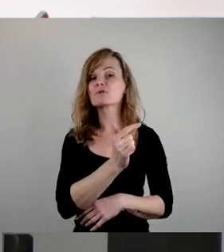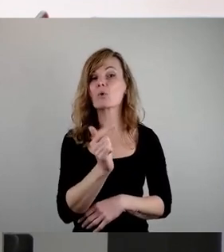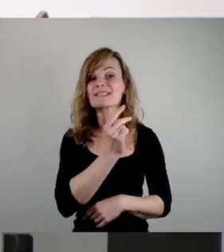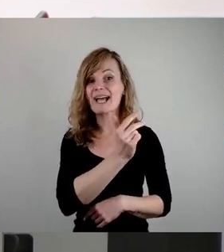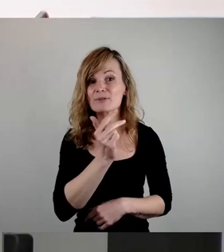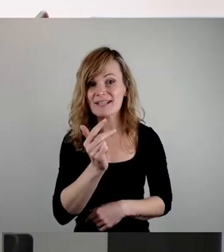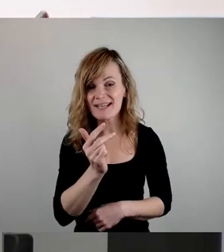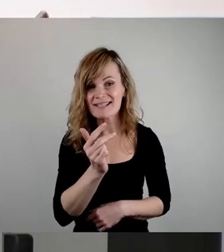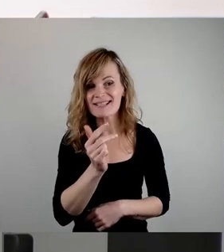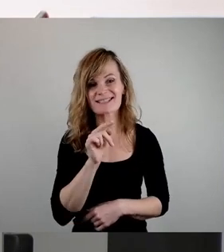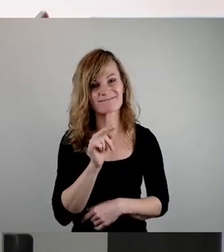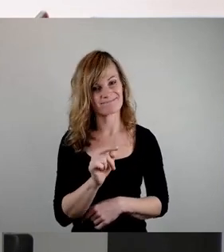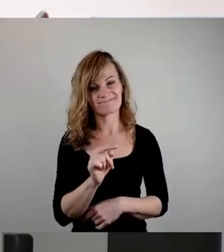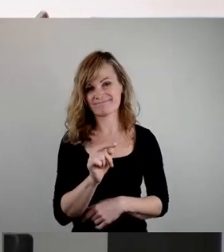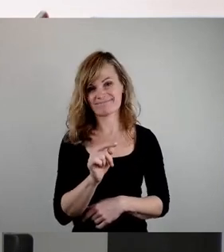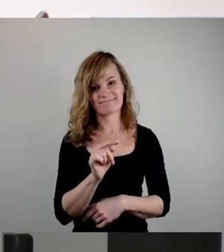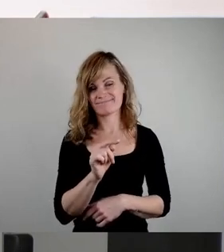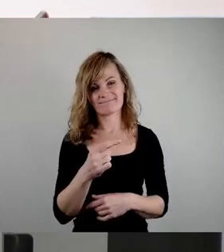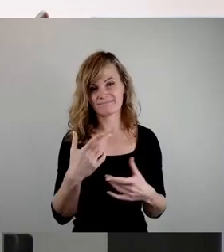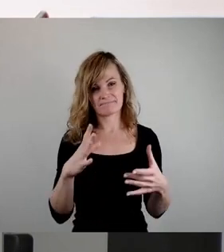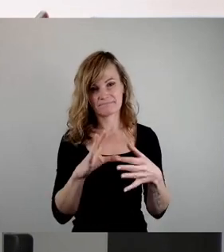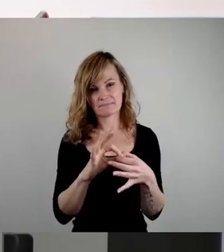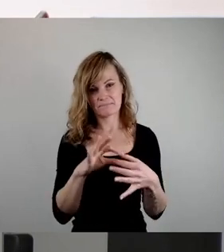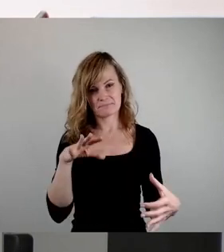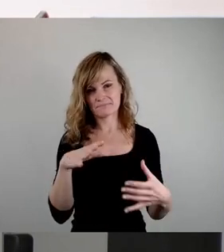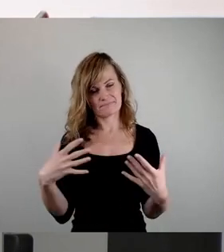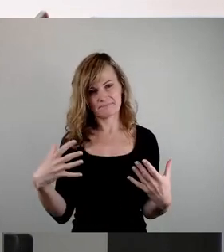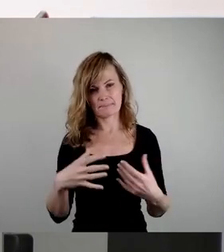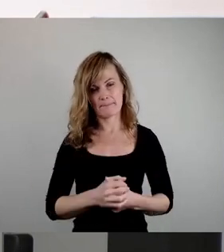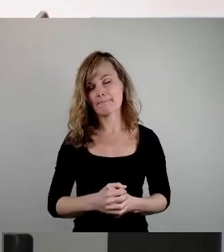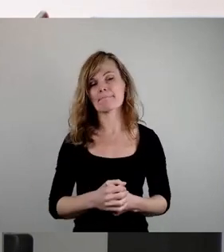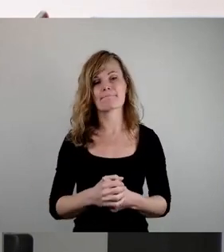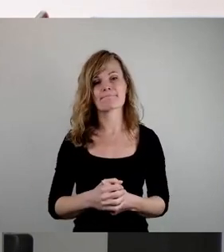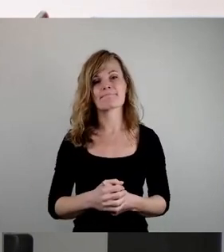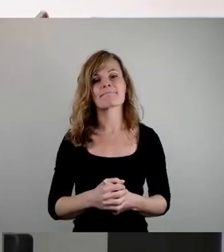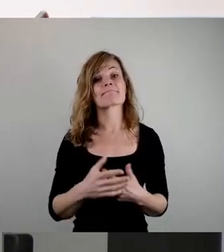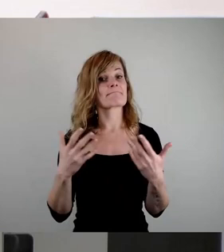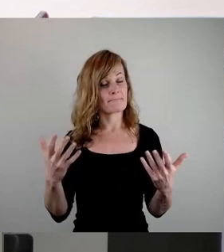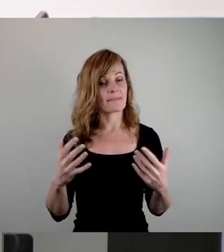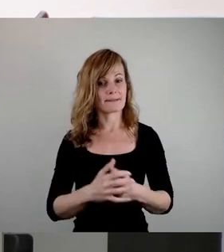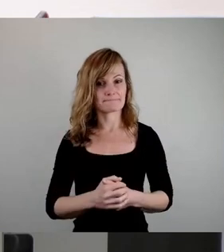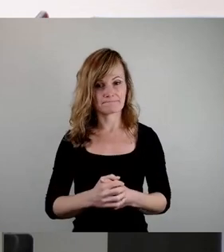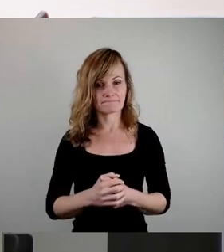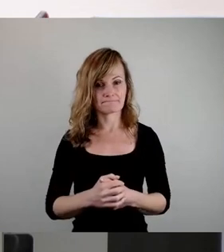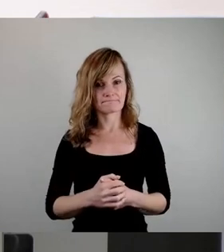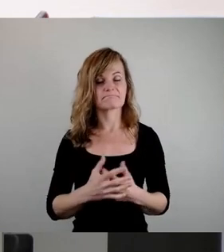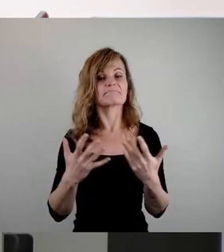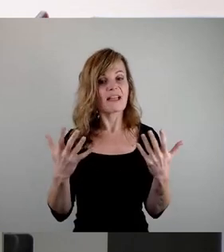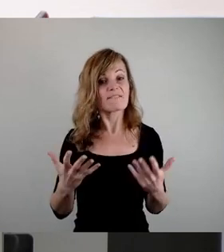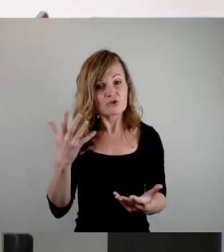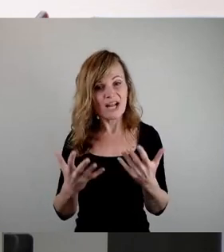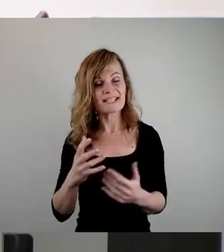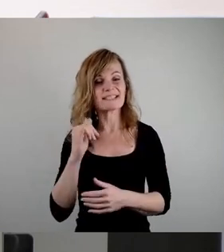2033 würde damit auch nicht verbunden werden mit Pieschen. Kommt es dann noch, und das mit großer Wahrscheinlichkeit,